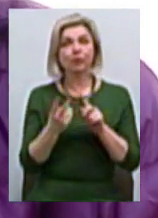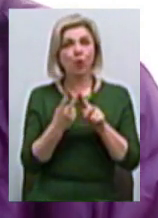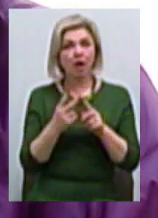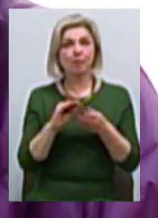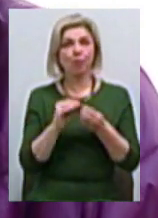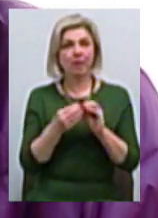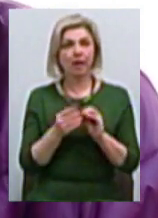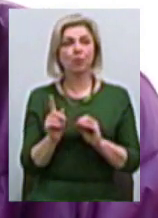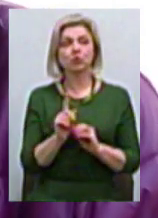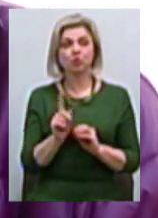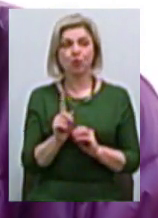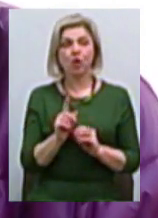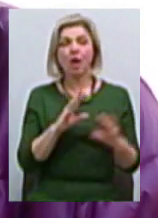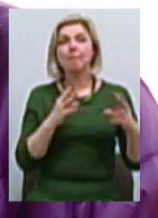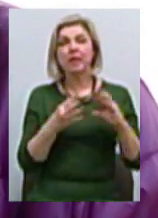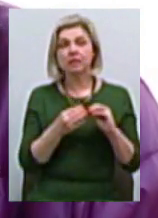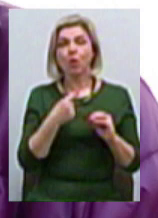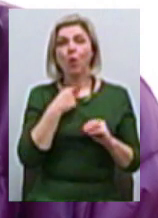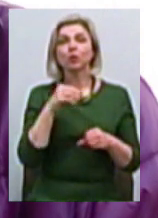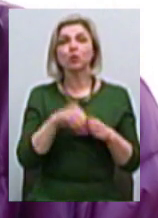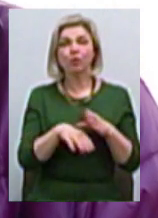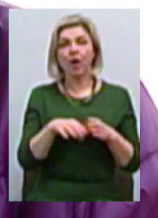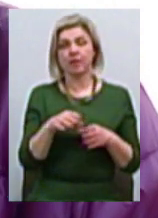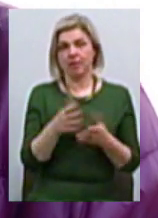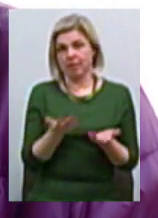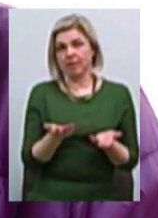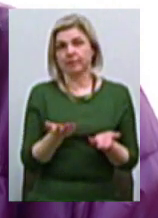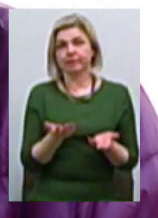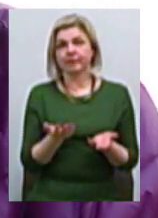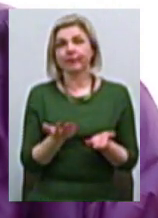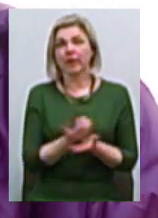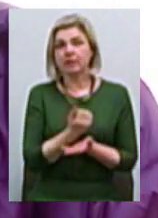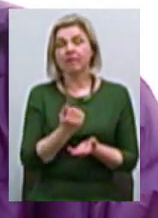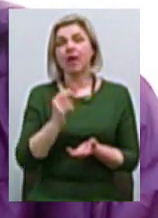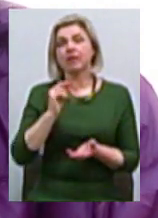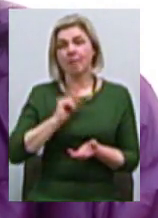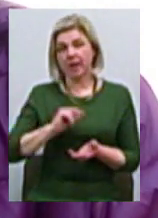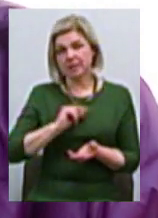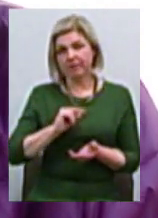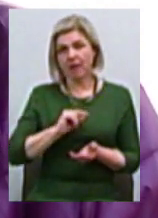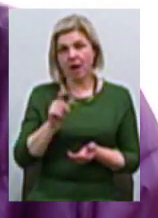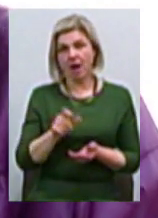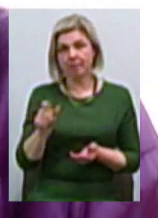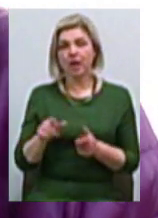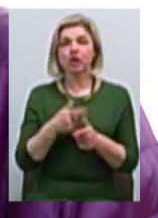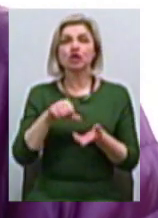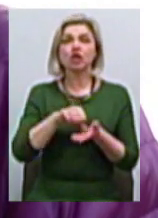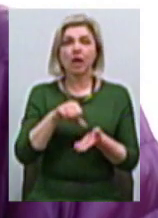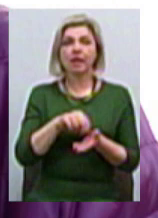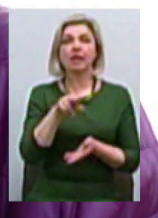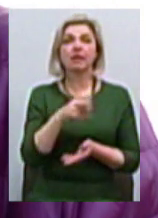що підсумки голосування здавалися працівниками або членами ДВК